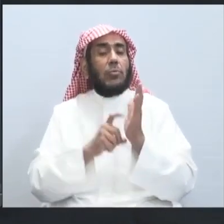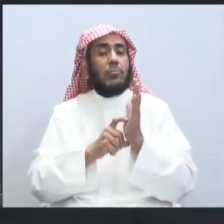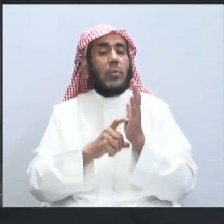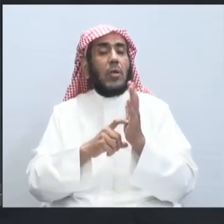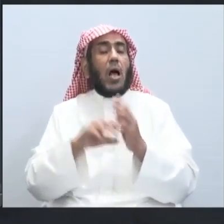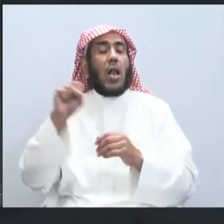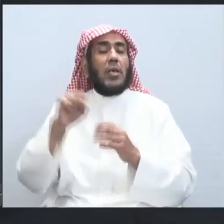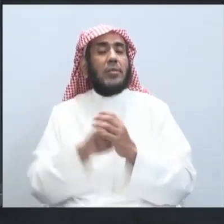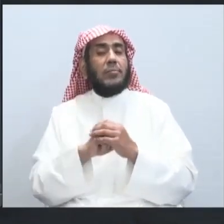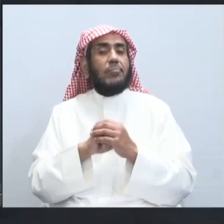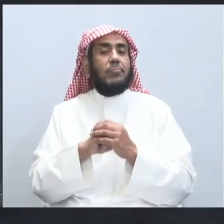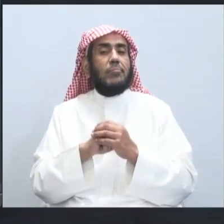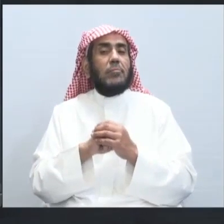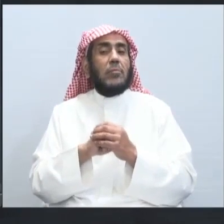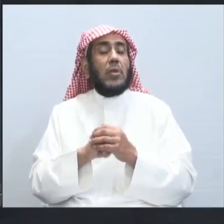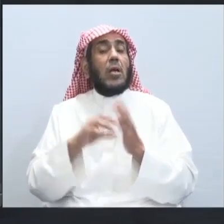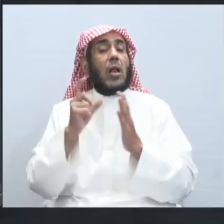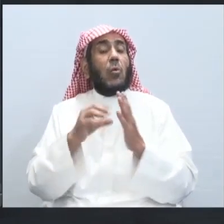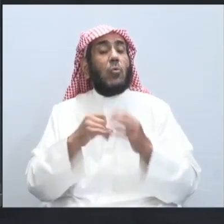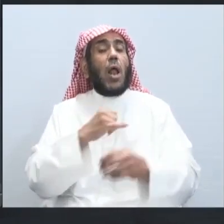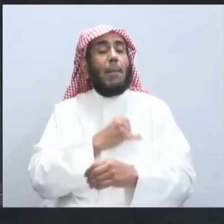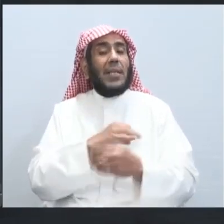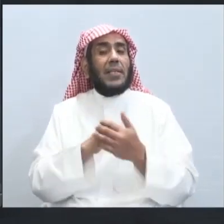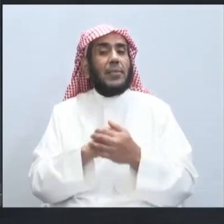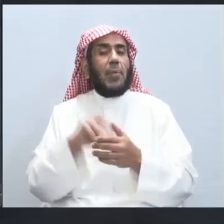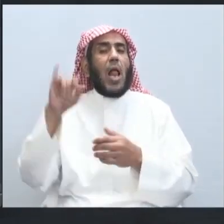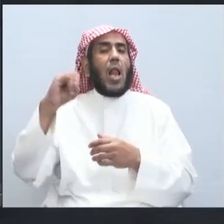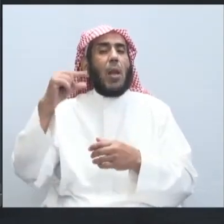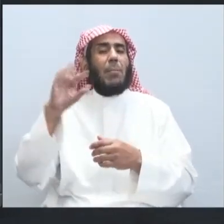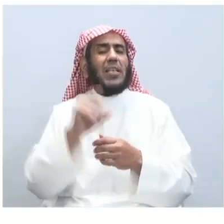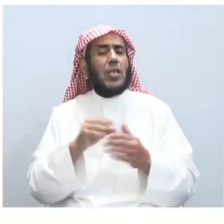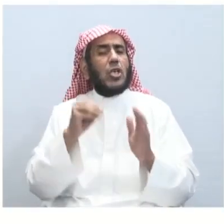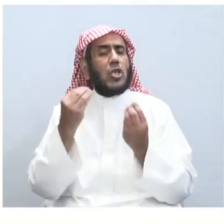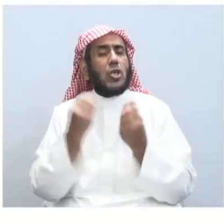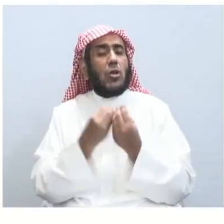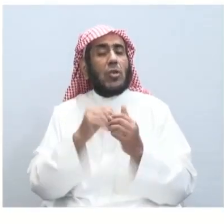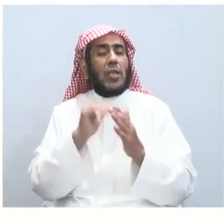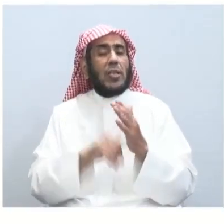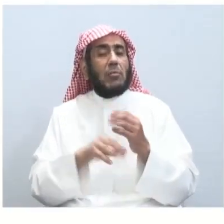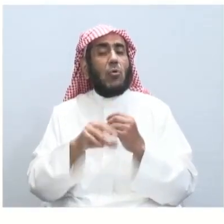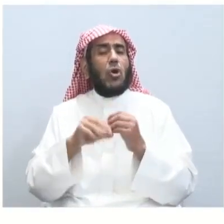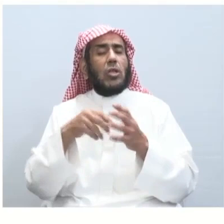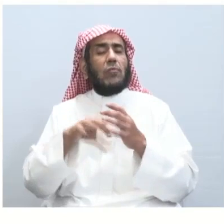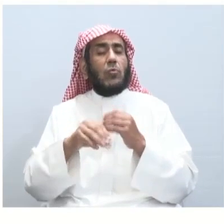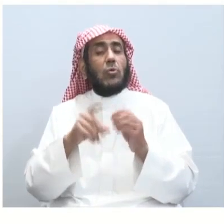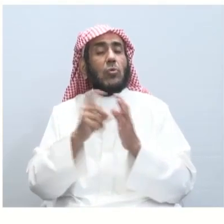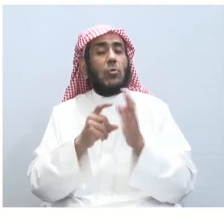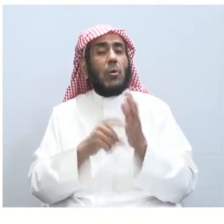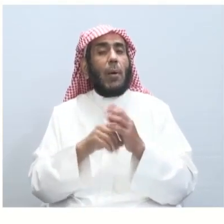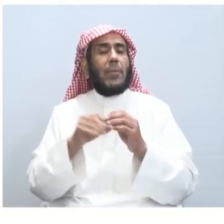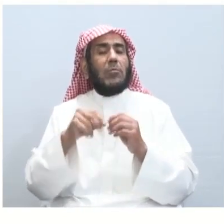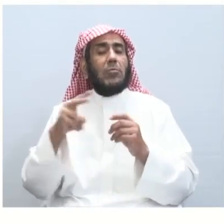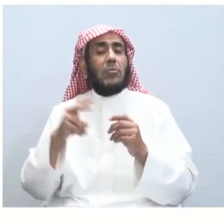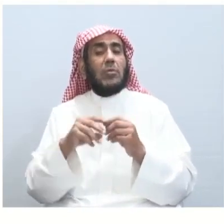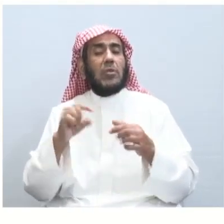الخاص القانون المدني يضم القانون الخاص تحت جنباته عده فروع تنظم مسائل